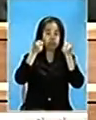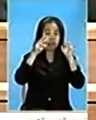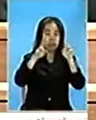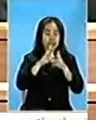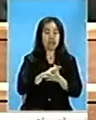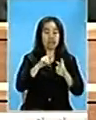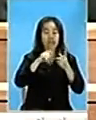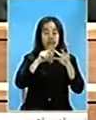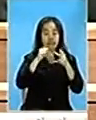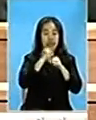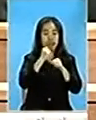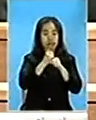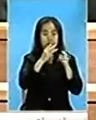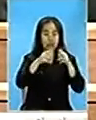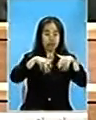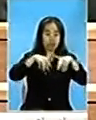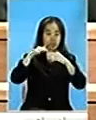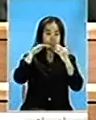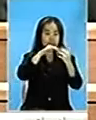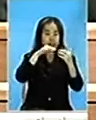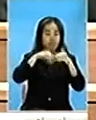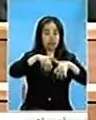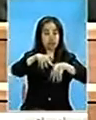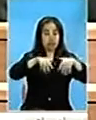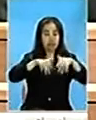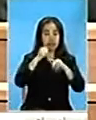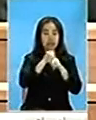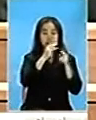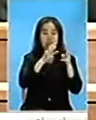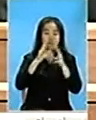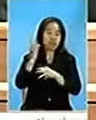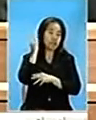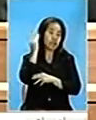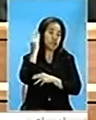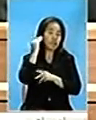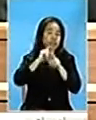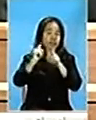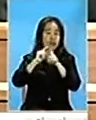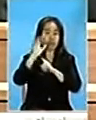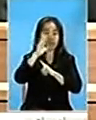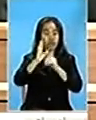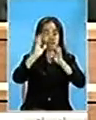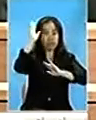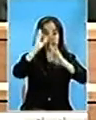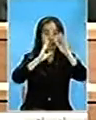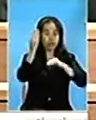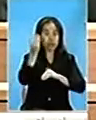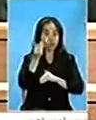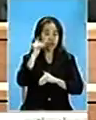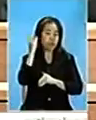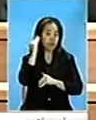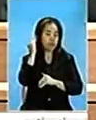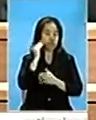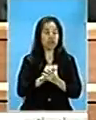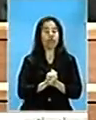ลไกปรึกษาหรือสาธารณะและสร้างกลไกในการรับฟังความคิดเห็นของเสียงข้างน้อยทั้งหมดนี้มันชัด